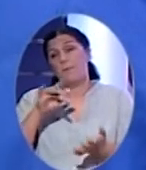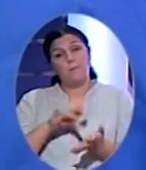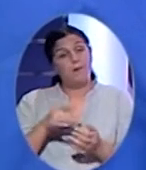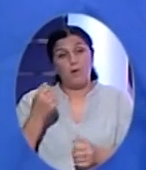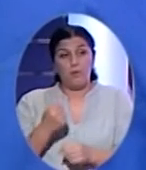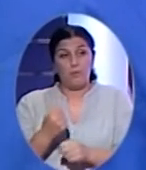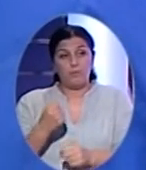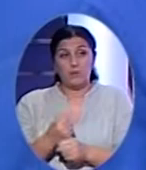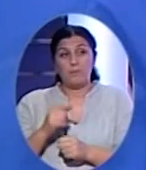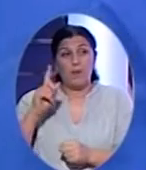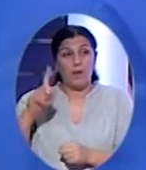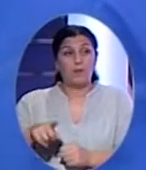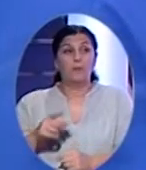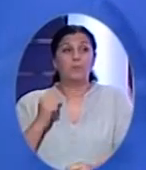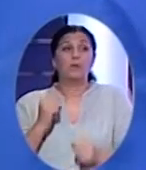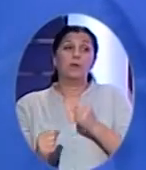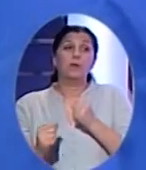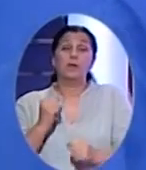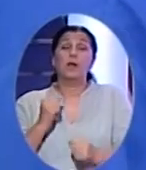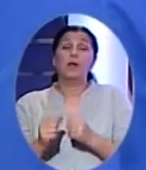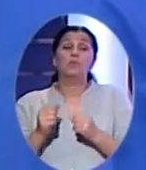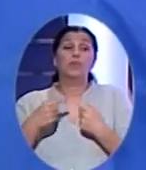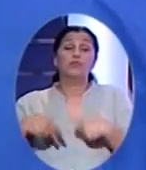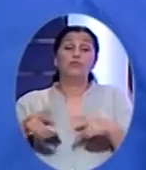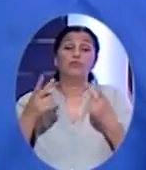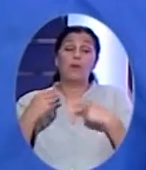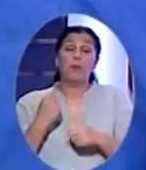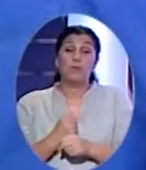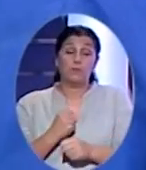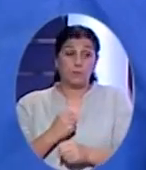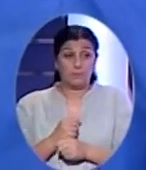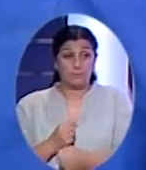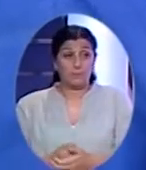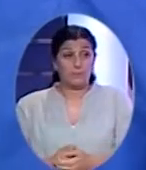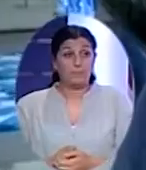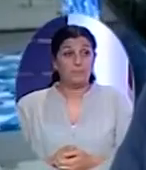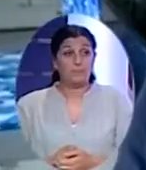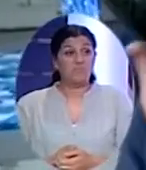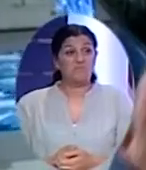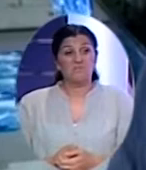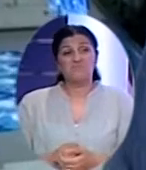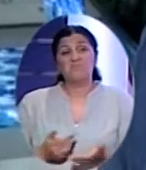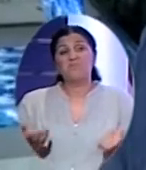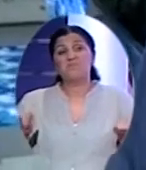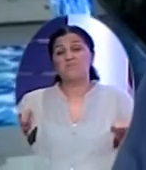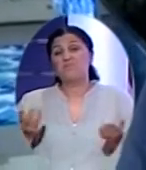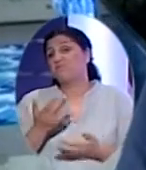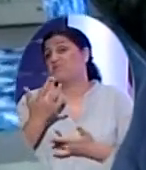למאות ואלפים שהיו מתקשים למצוא את דרכם חזרה למעגל העבודה. כמה אנשים, אני לא יכולה